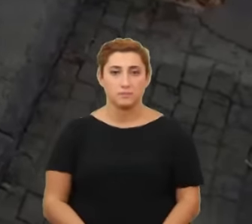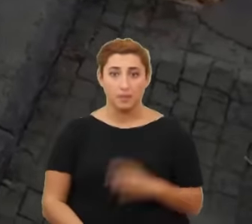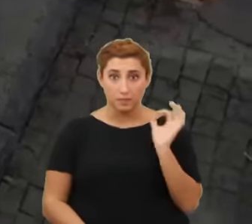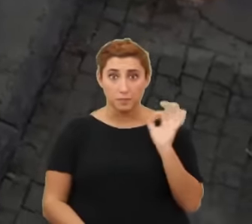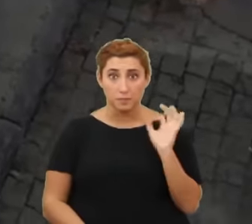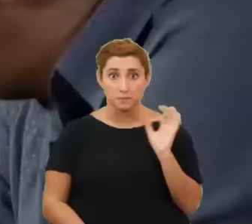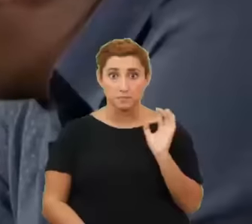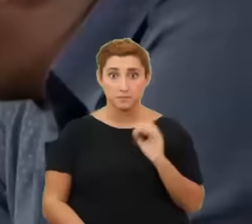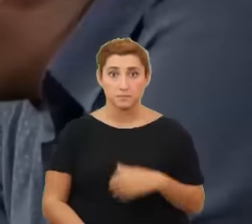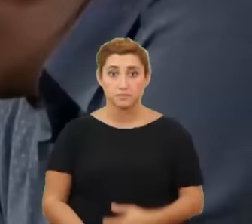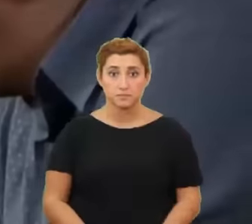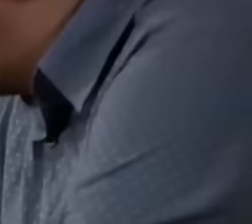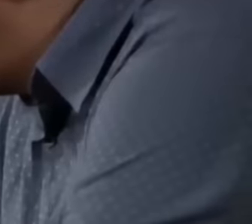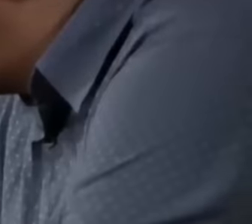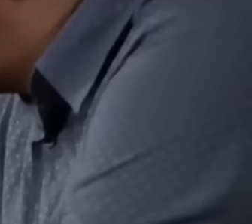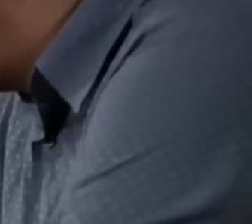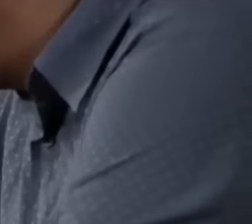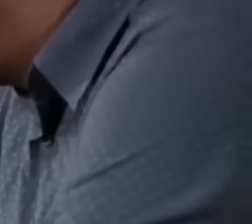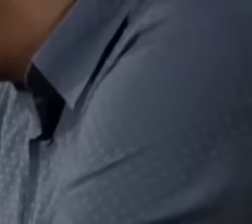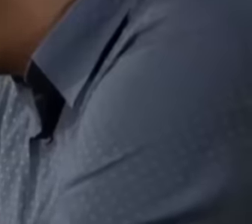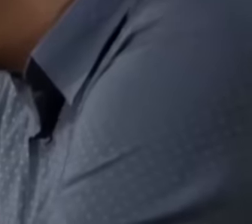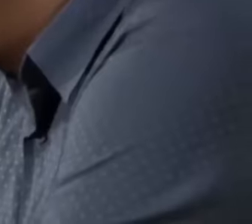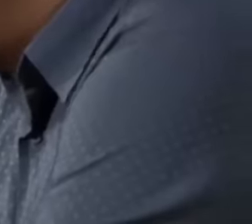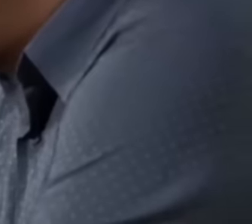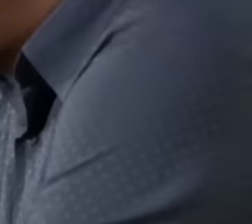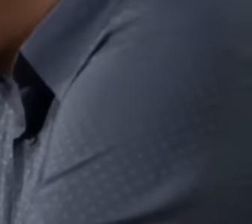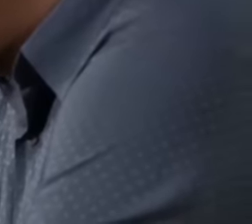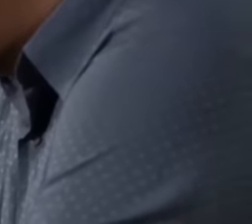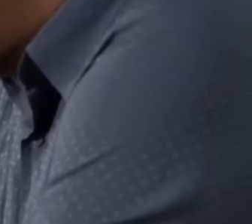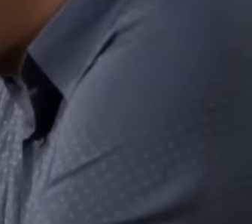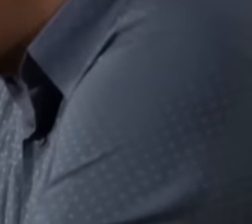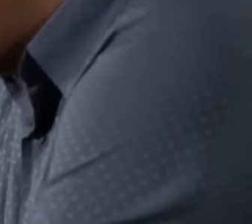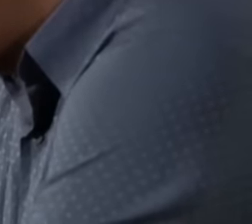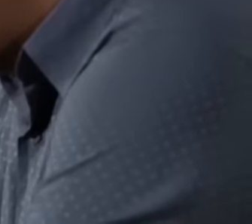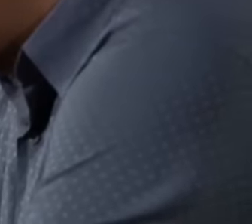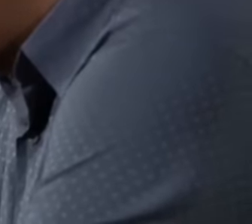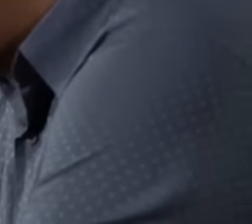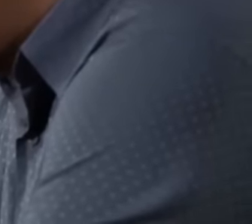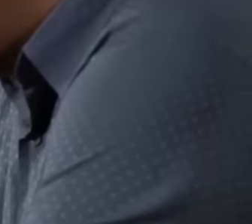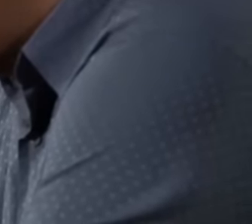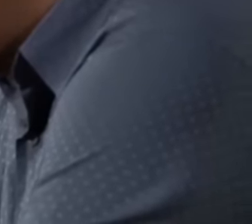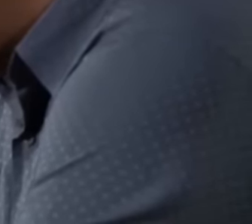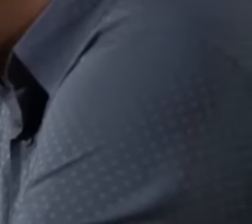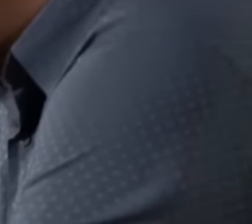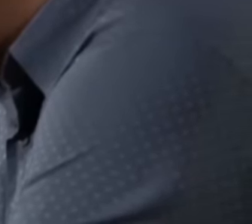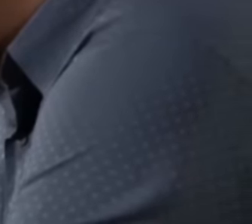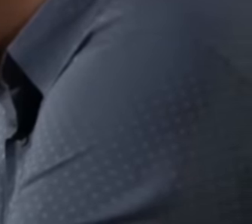Değil mi? Susmuş'un kendi kederine bir de Niyazi'ninki eklenmiş. Öylece dinliyor.